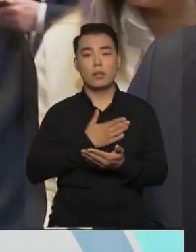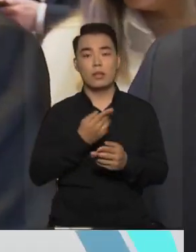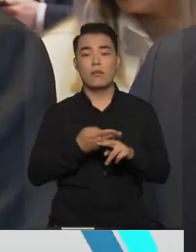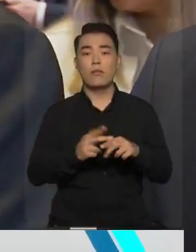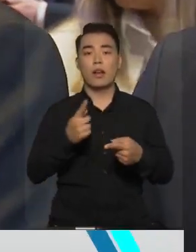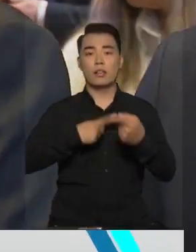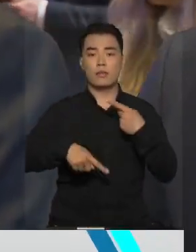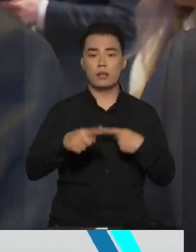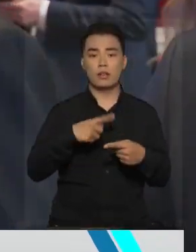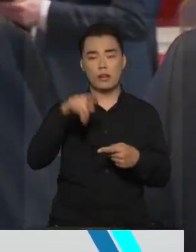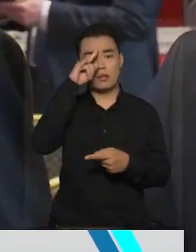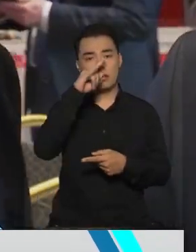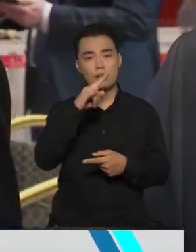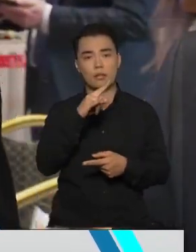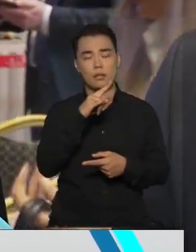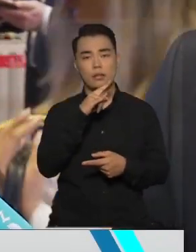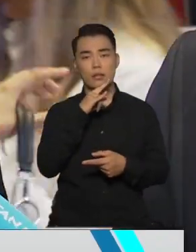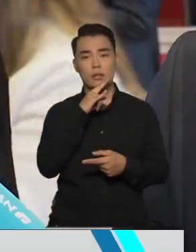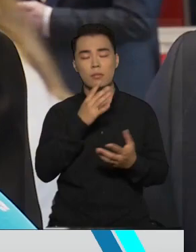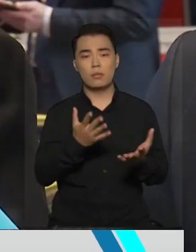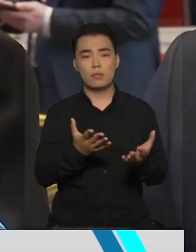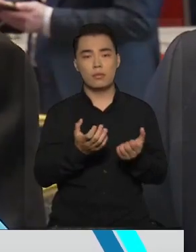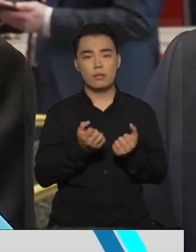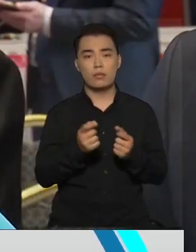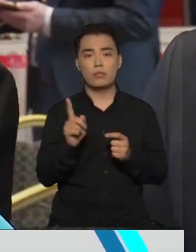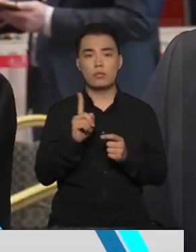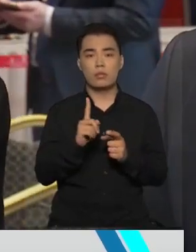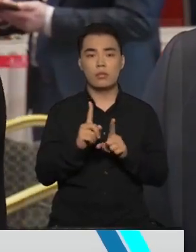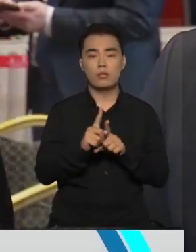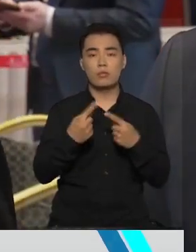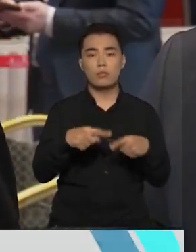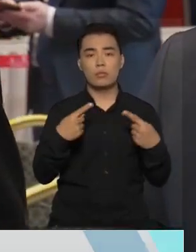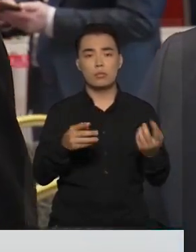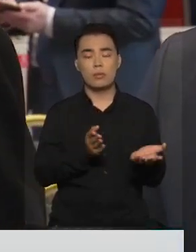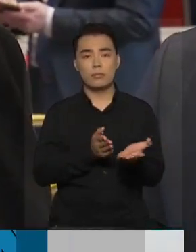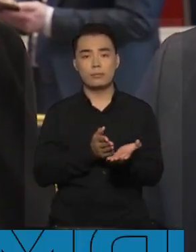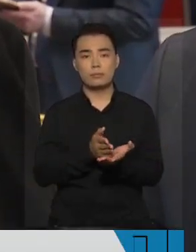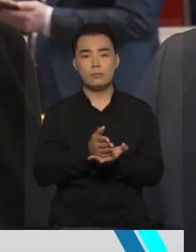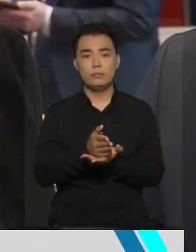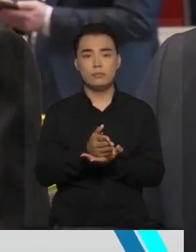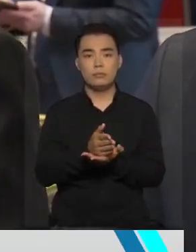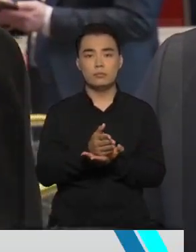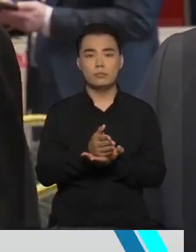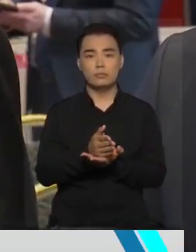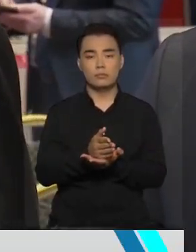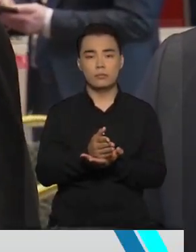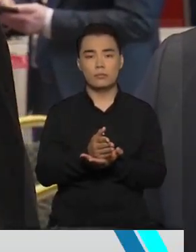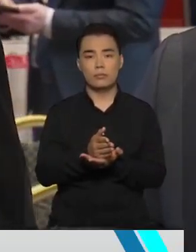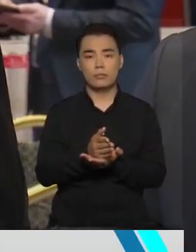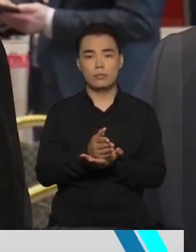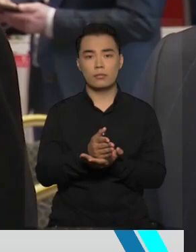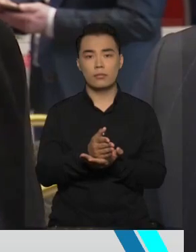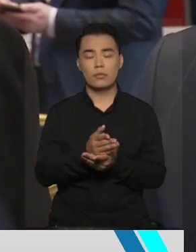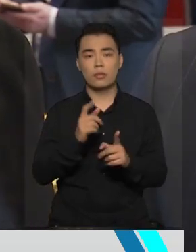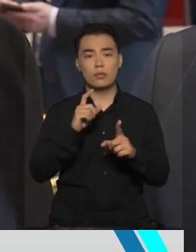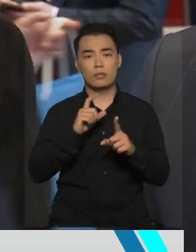возвращения лошади в Казахстан мы используем тоже лошади из других европейских зоопарков. То после